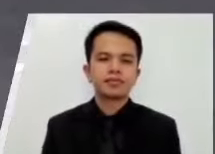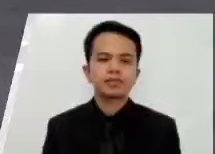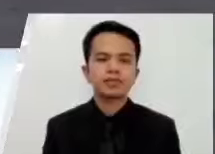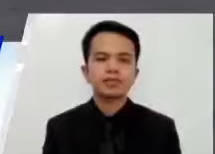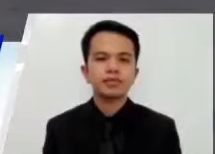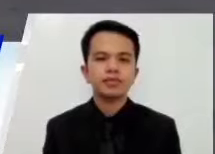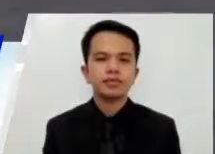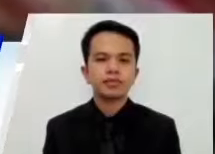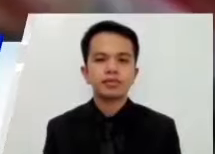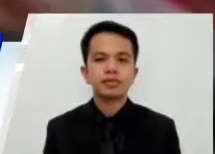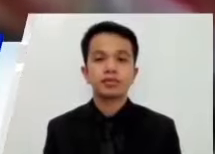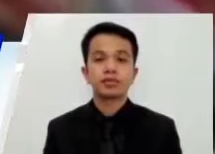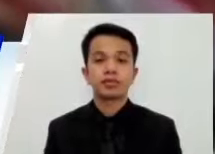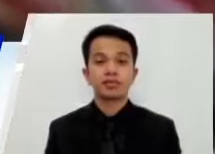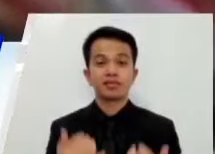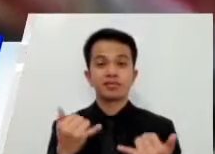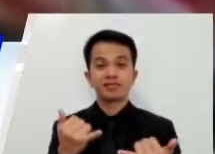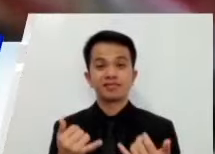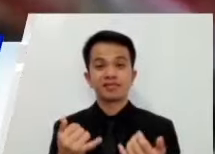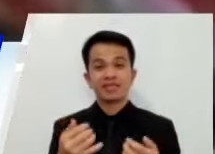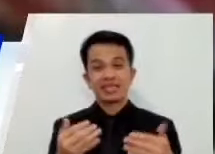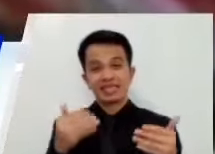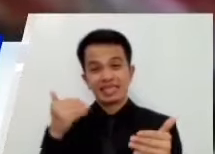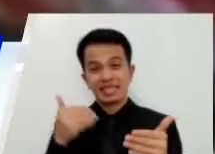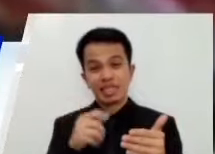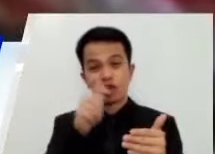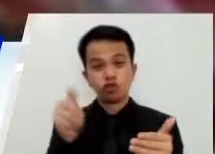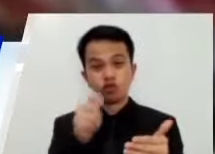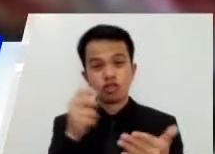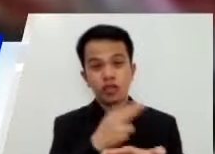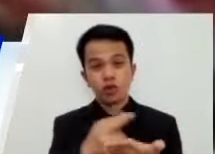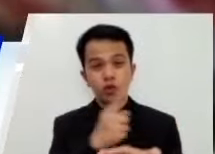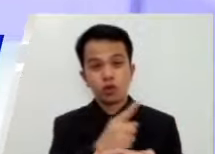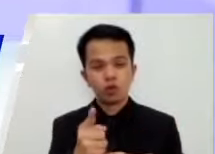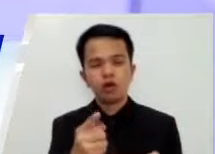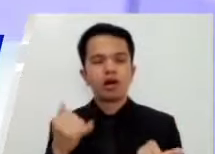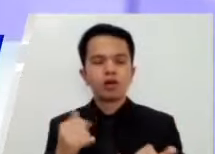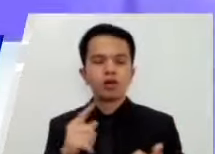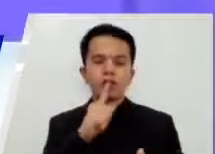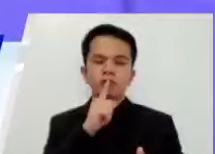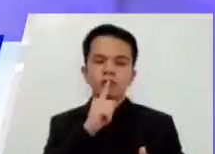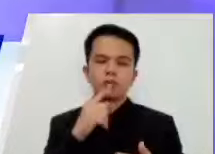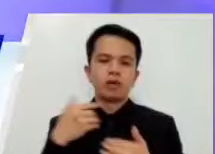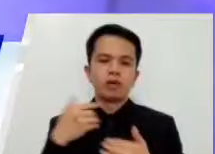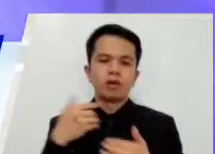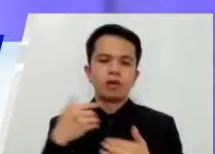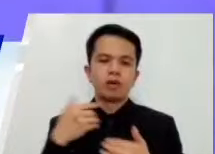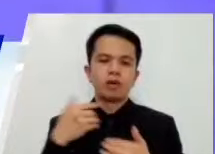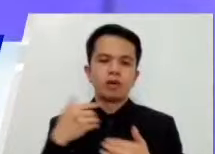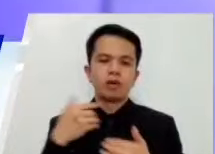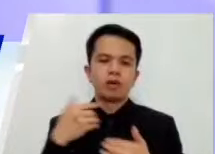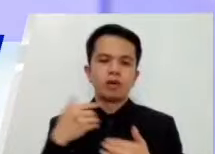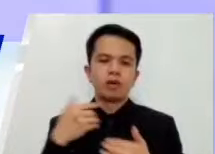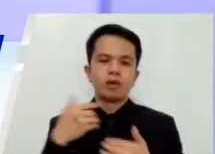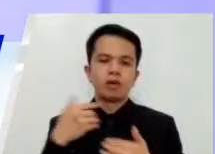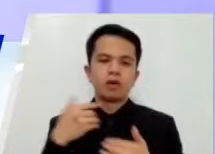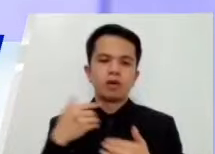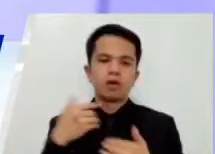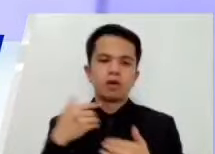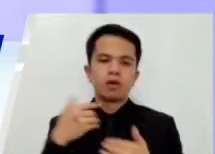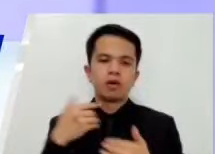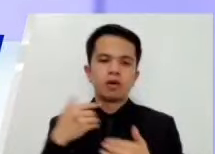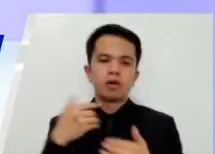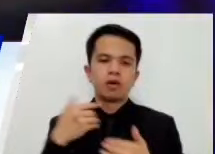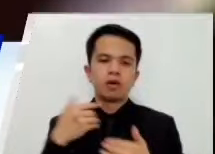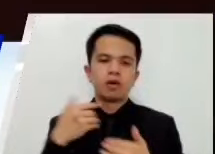Pagpasok ng Martes Santo, sasabay ang panibagong pasakit para sa mga motorista. 2 pesos and 20 centavos ang taas presyo kada litro